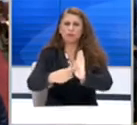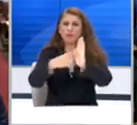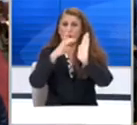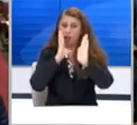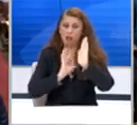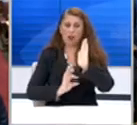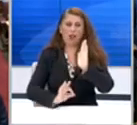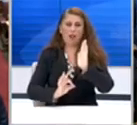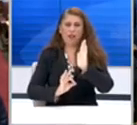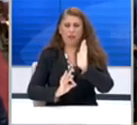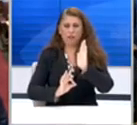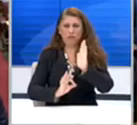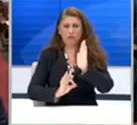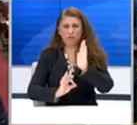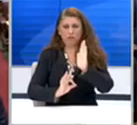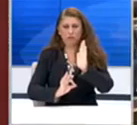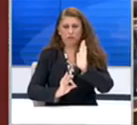αναδείξας,